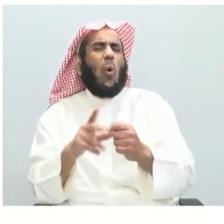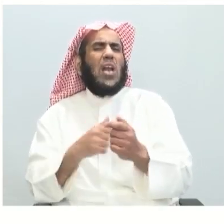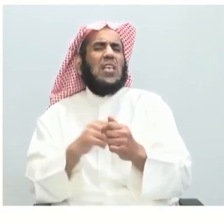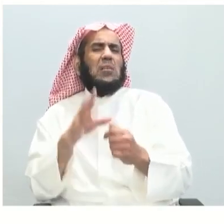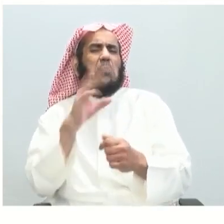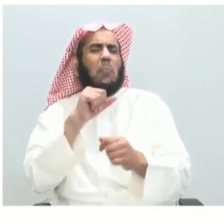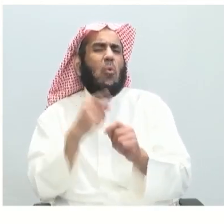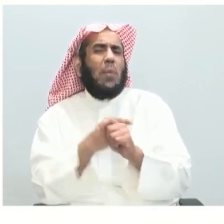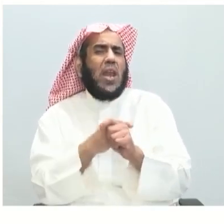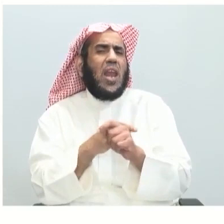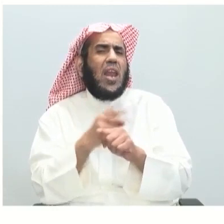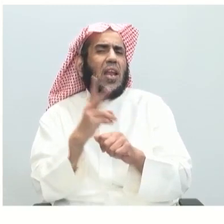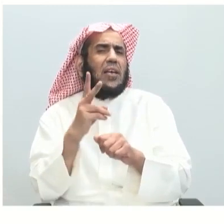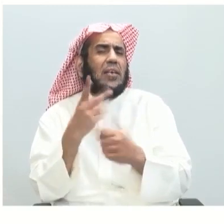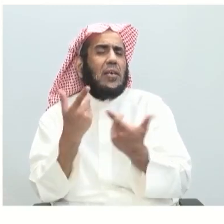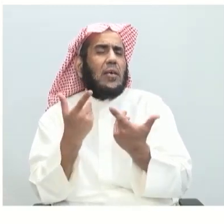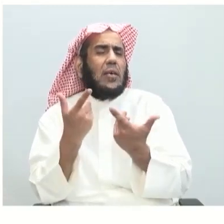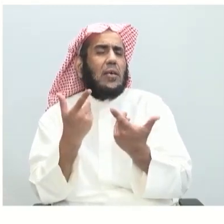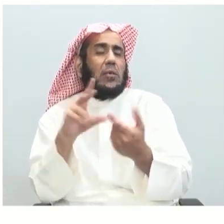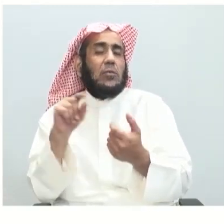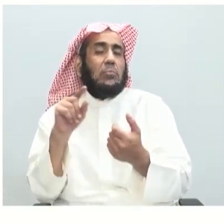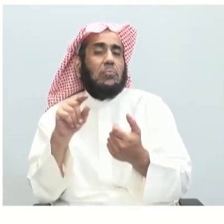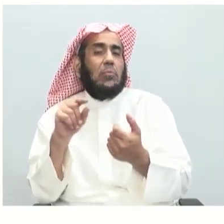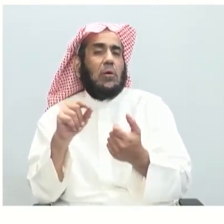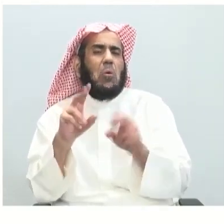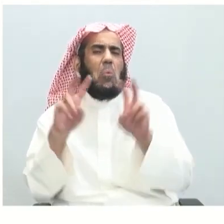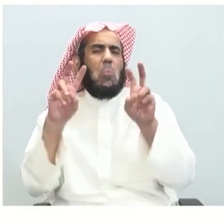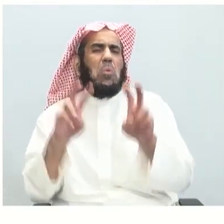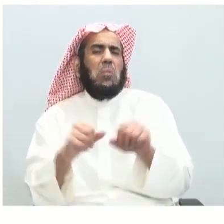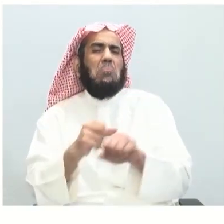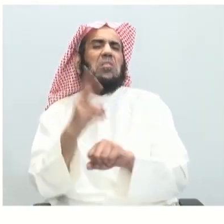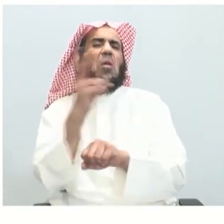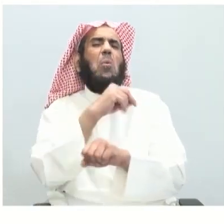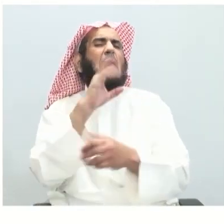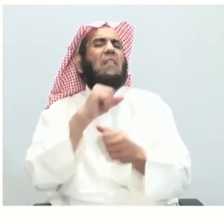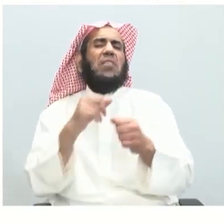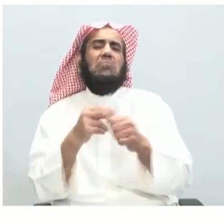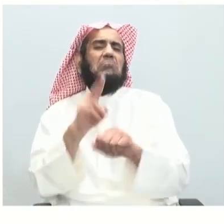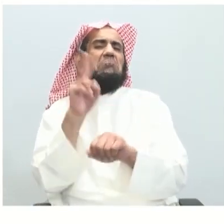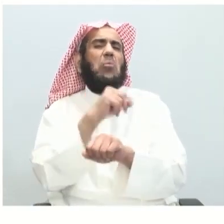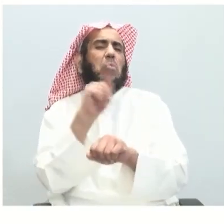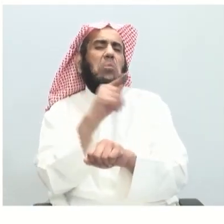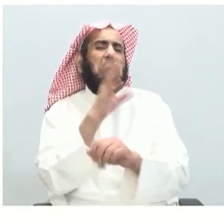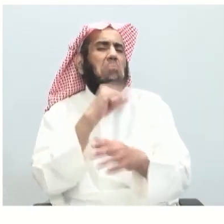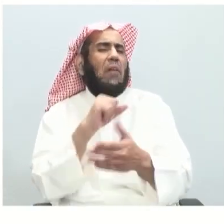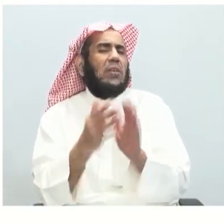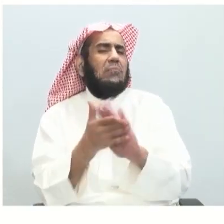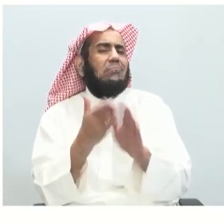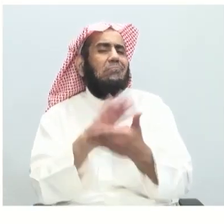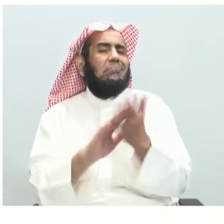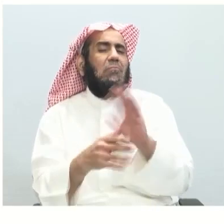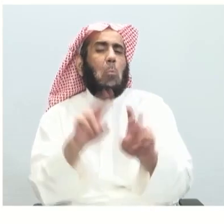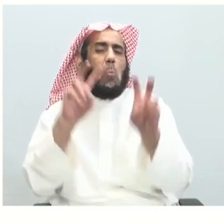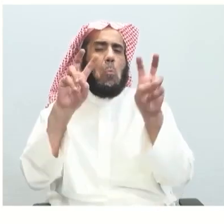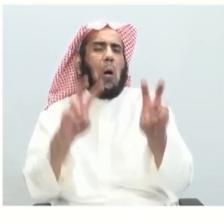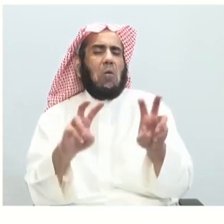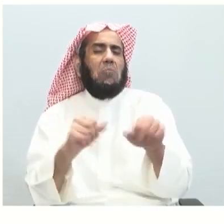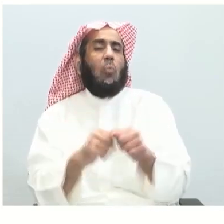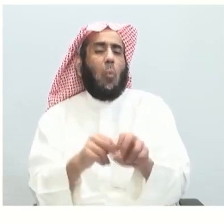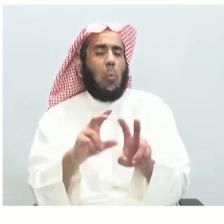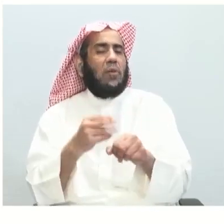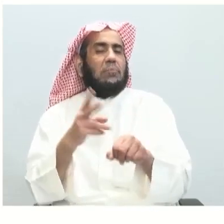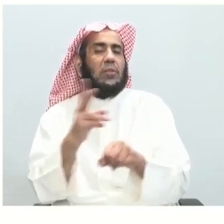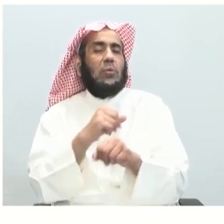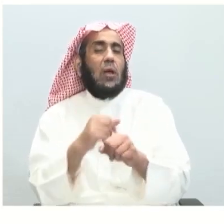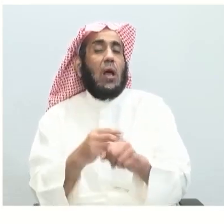الاسم ممنوع من احسنتم هو الاسم ممنوع من التنوين الاسم ممنوع من التنوين يمنع من الصرف بمعنى يمنع من